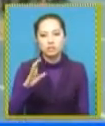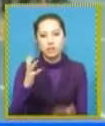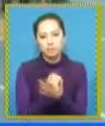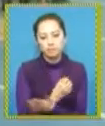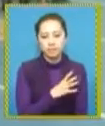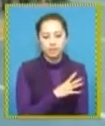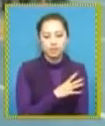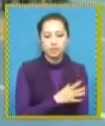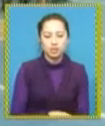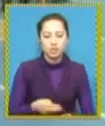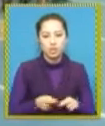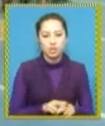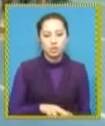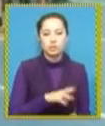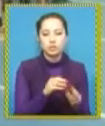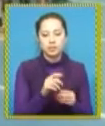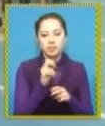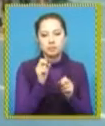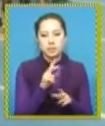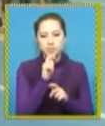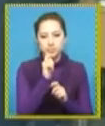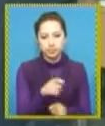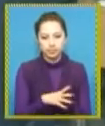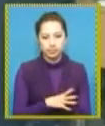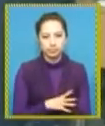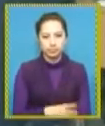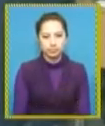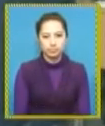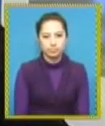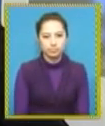тұтты. Жарыс жеңімпаздары арнайы сыйлықтармен марапатталды.